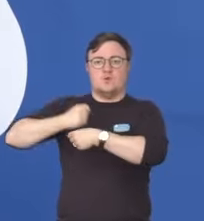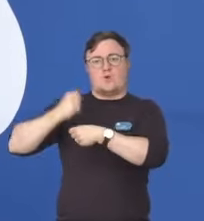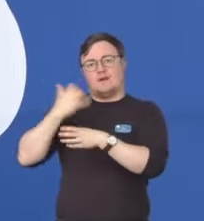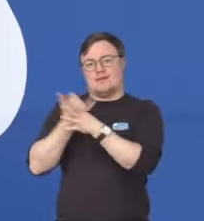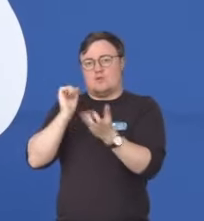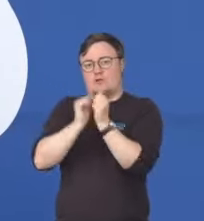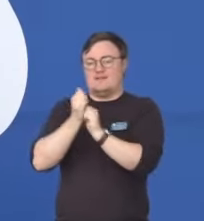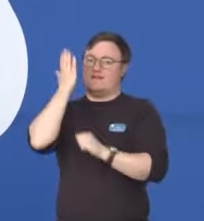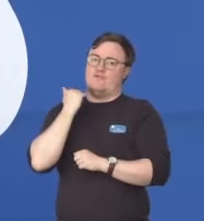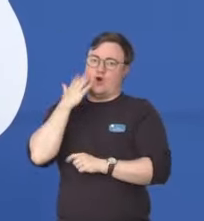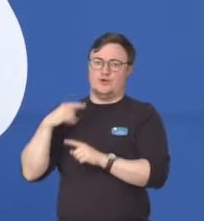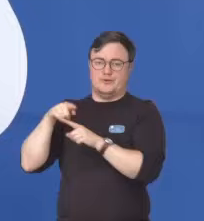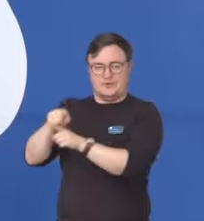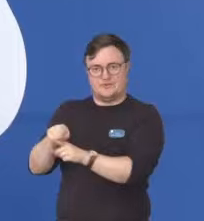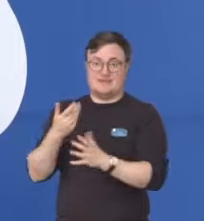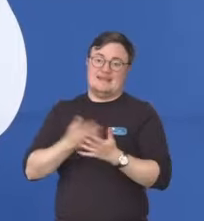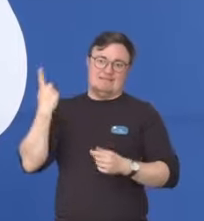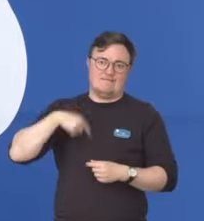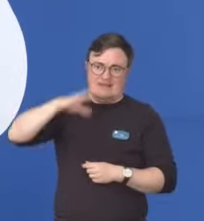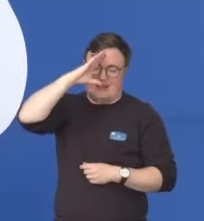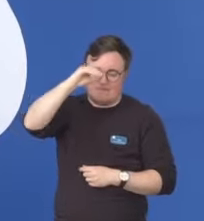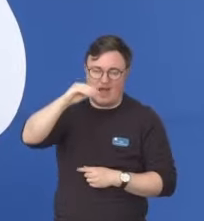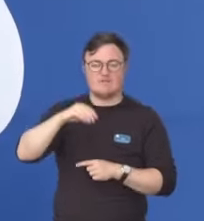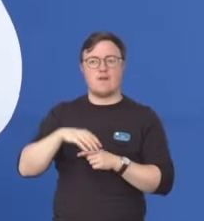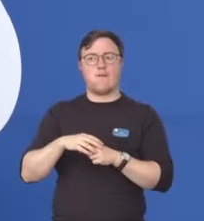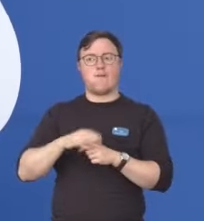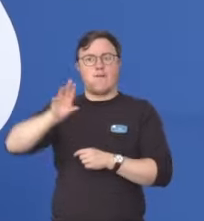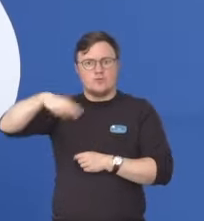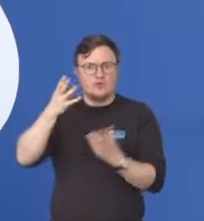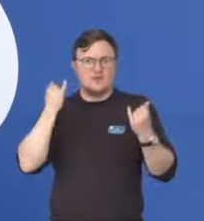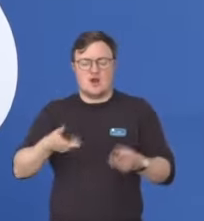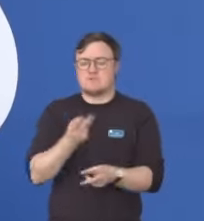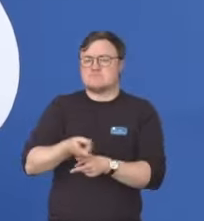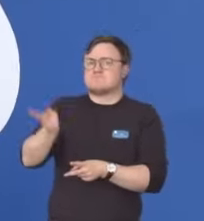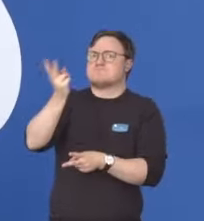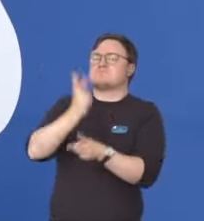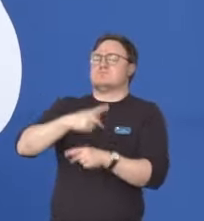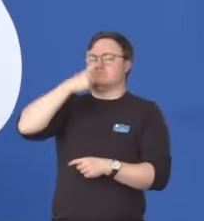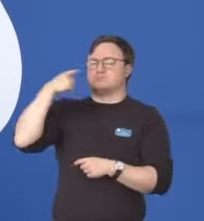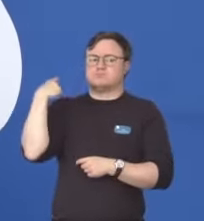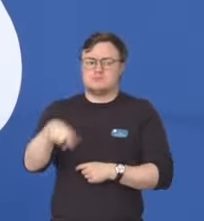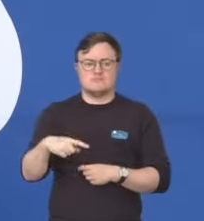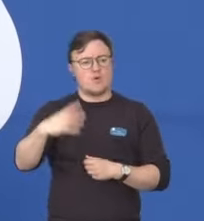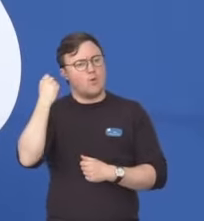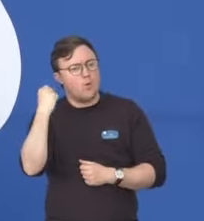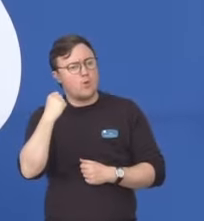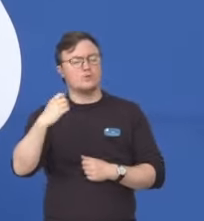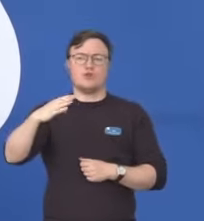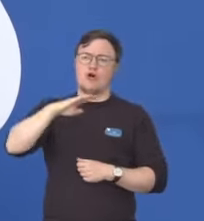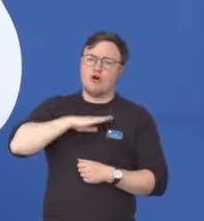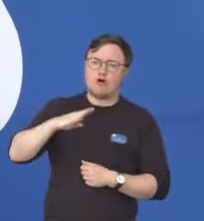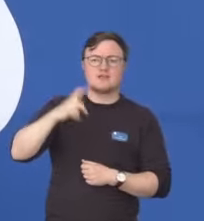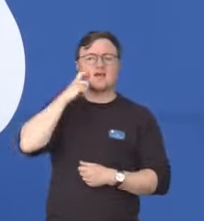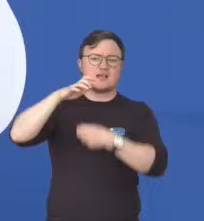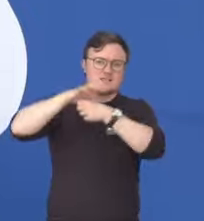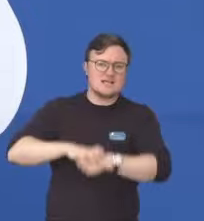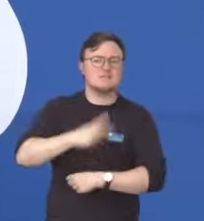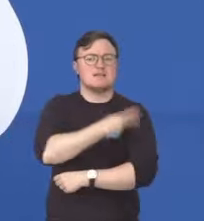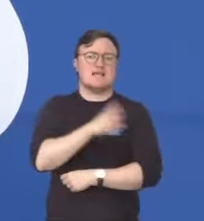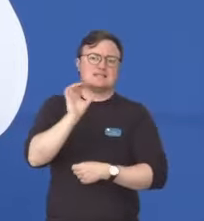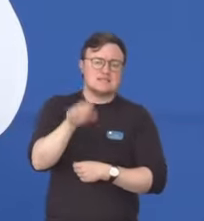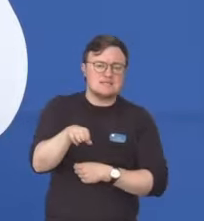liksom, vita män. Liksom att man utsätts otroligt mycket mer för hot och hat och rasism och sexism.